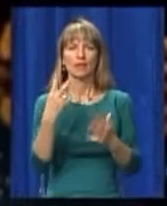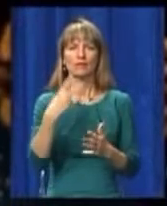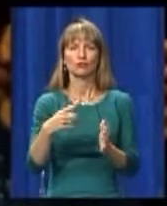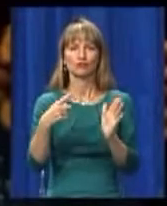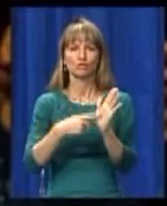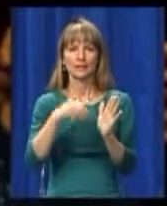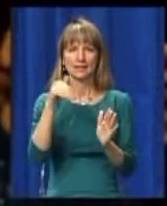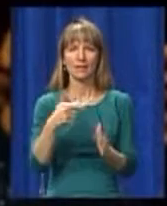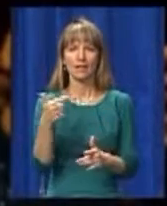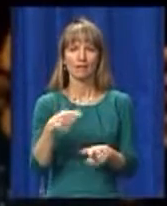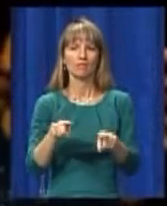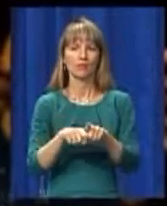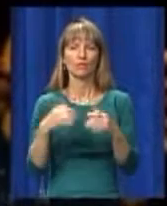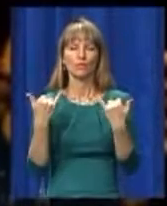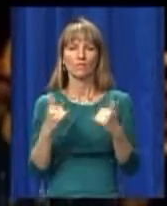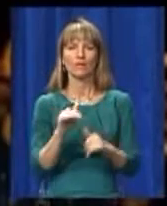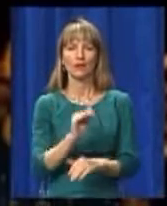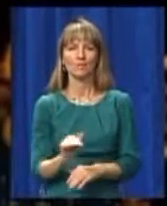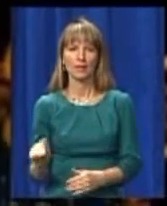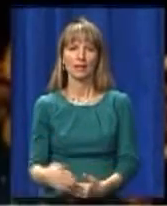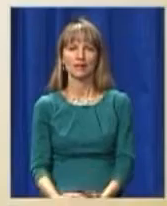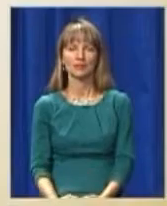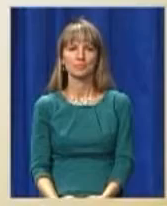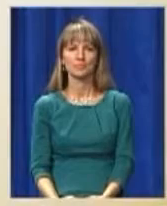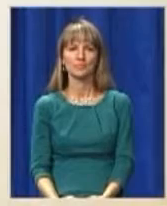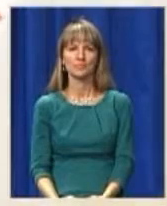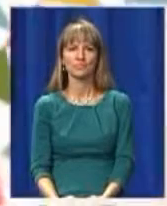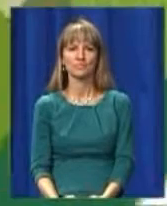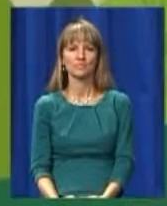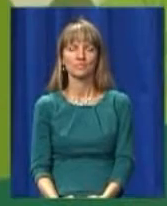гривень. Ось така дивовижа, малята.